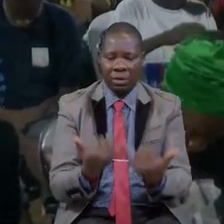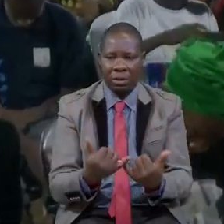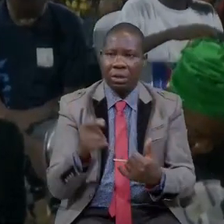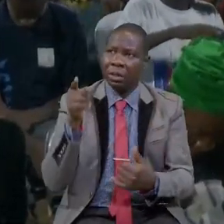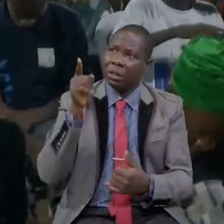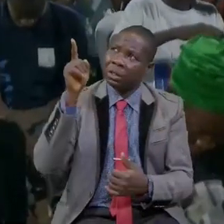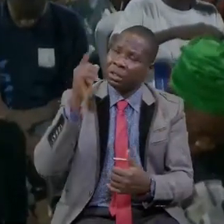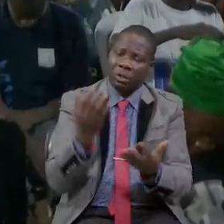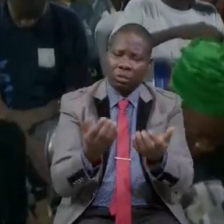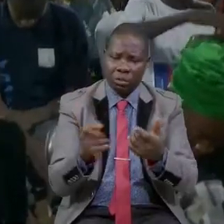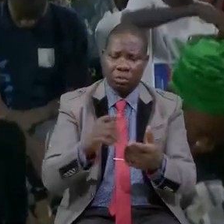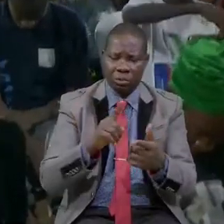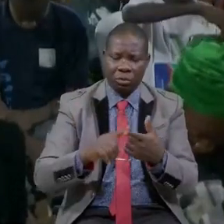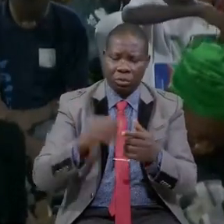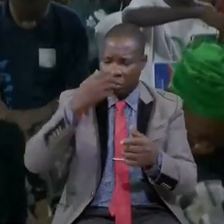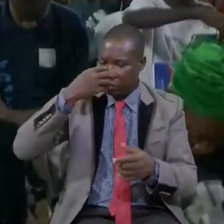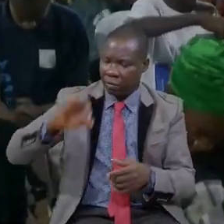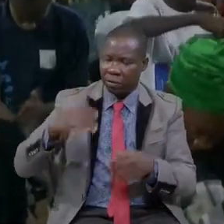Il veut que tu abandonnes le péché.